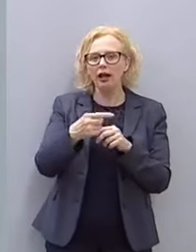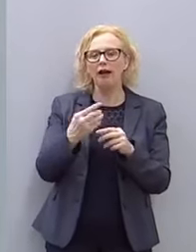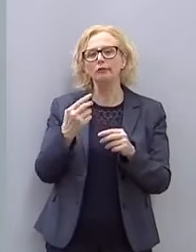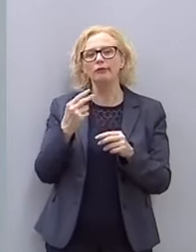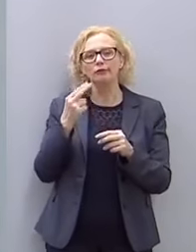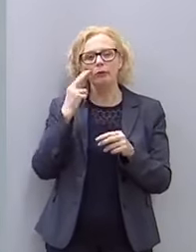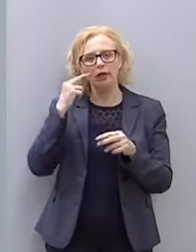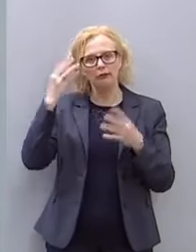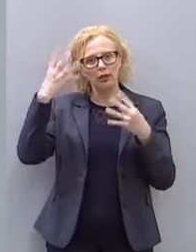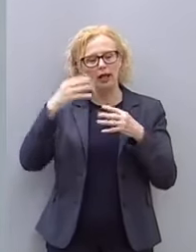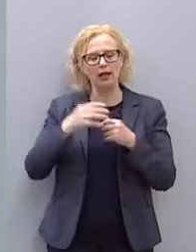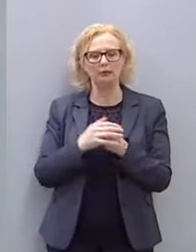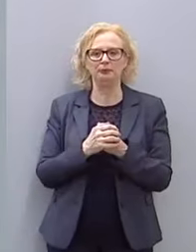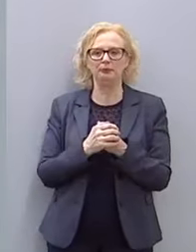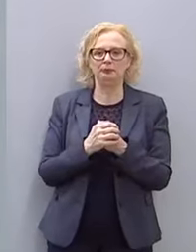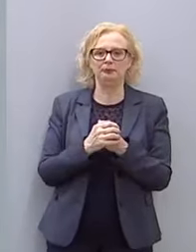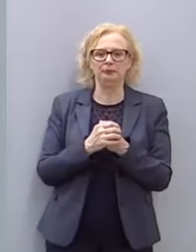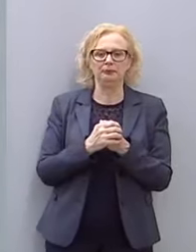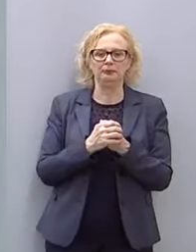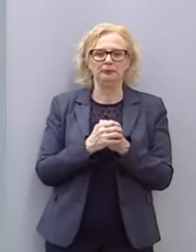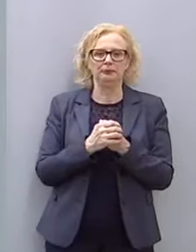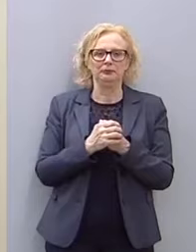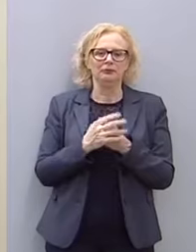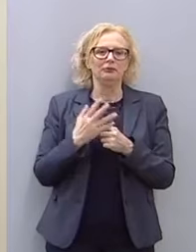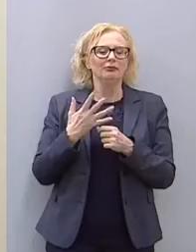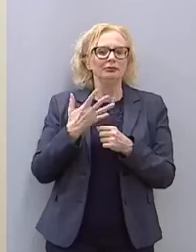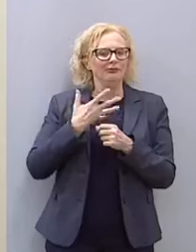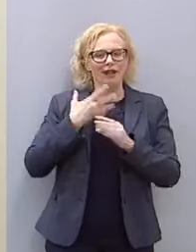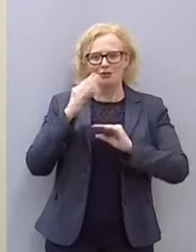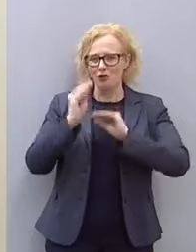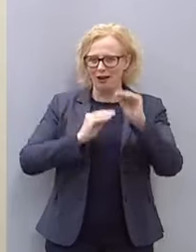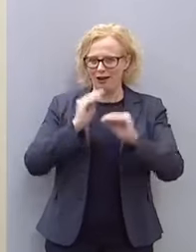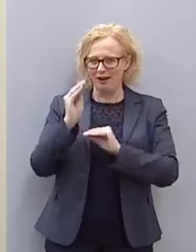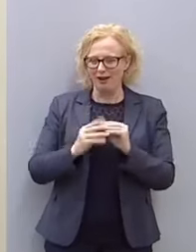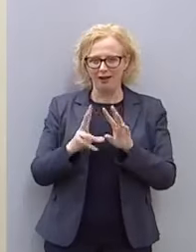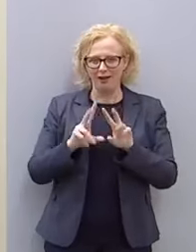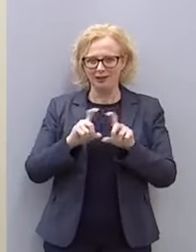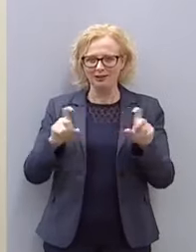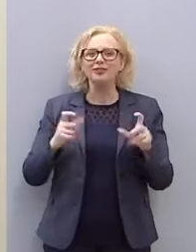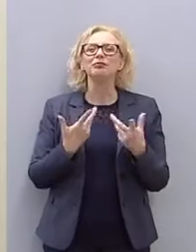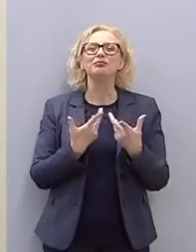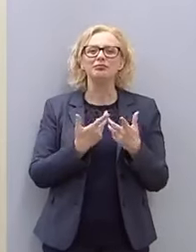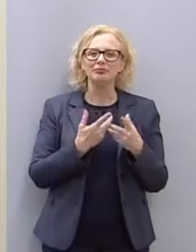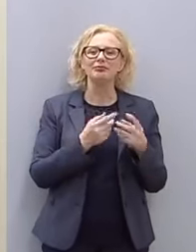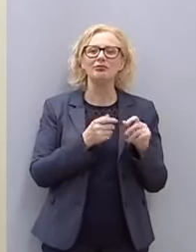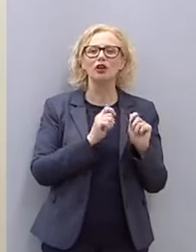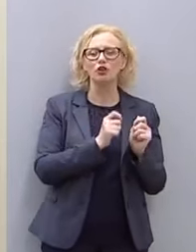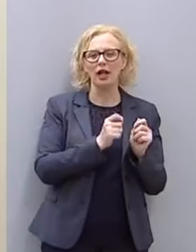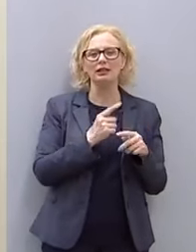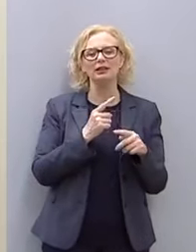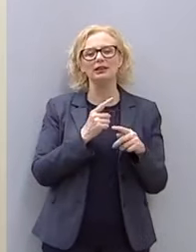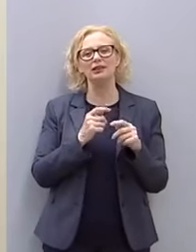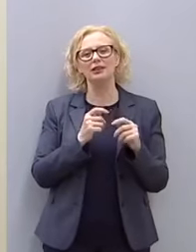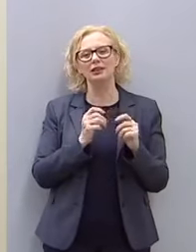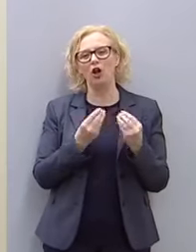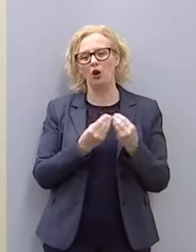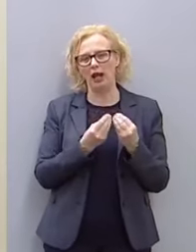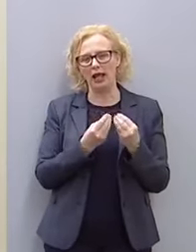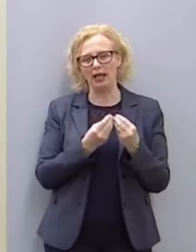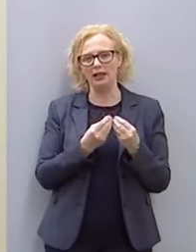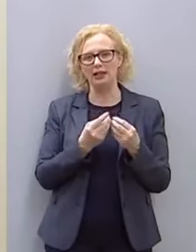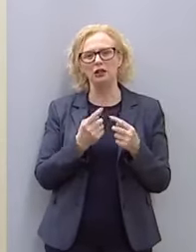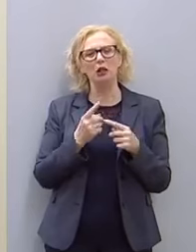ad affrontare stanno arrivando molte domande presidente da colleghi giornalisti come naturale che sia